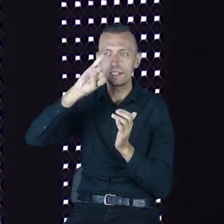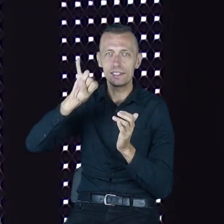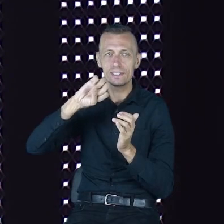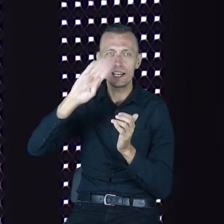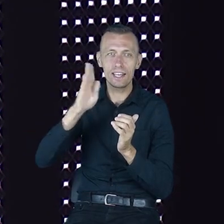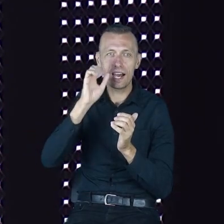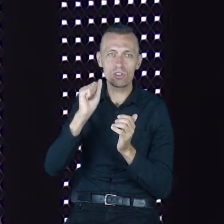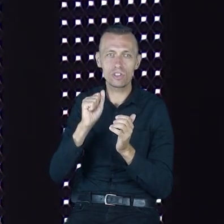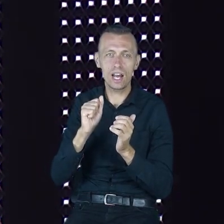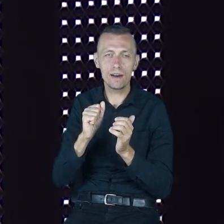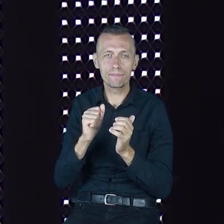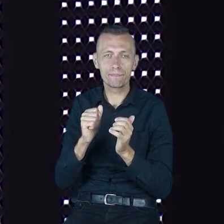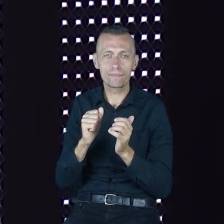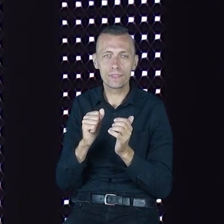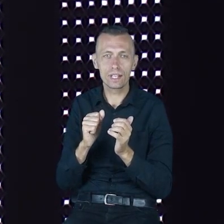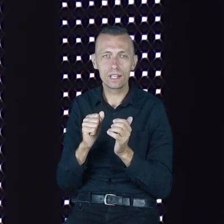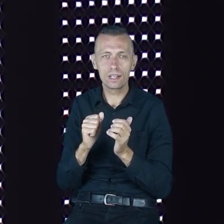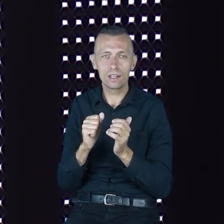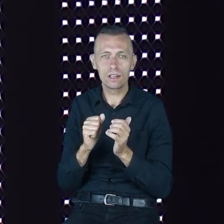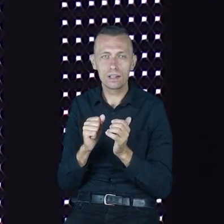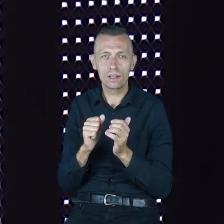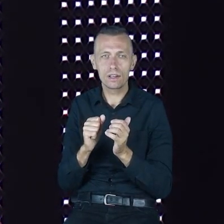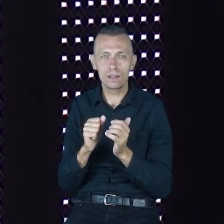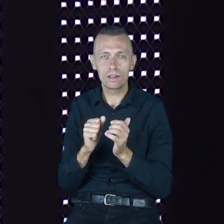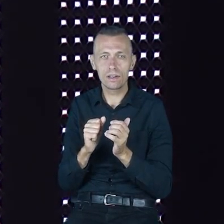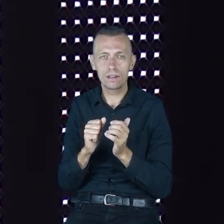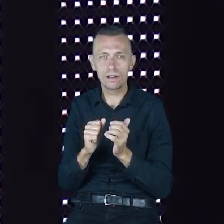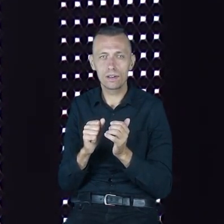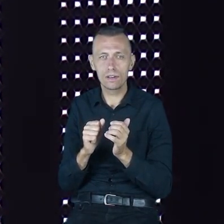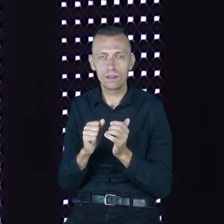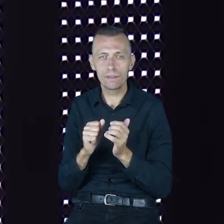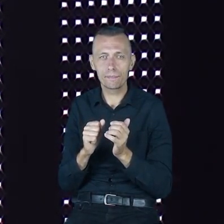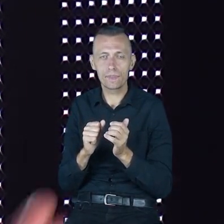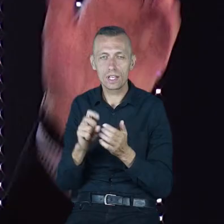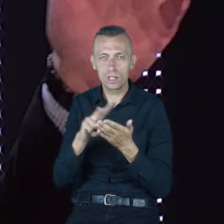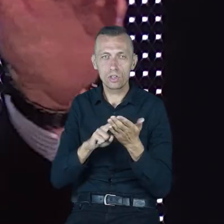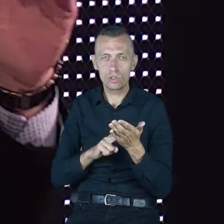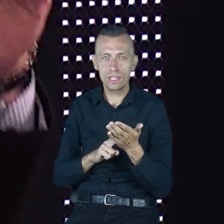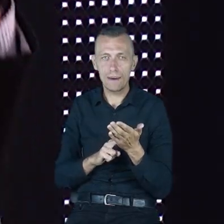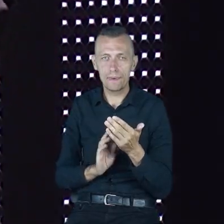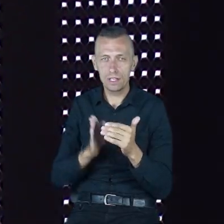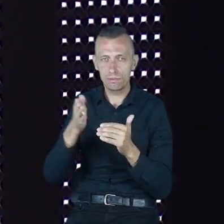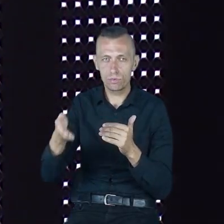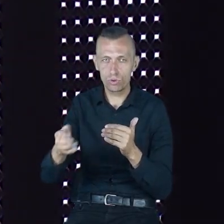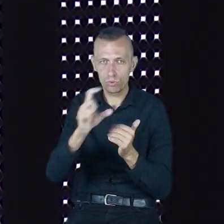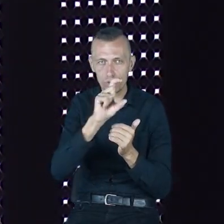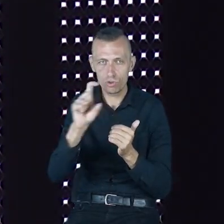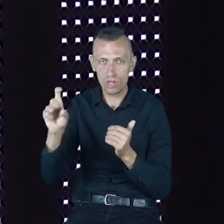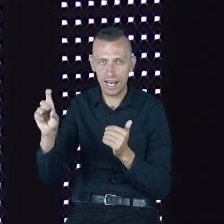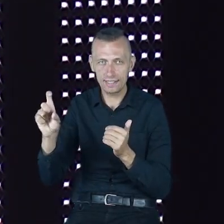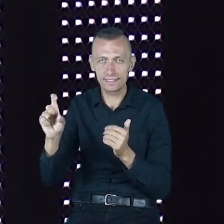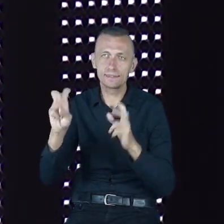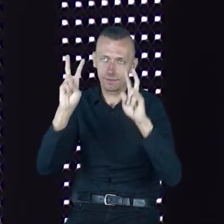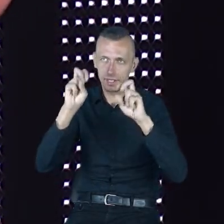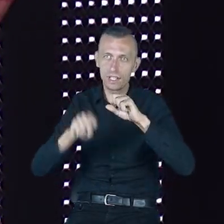15. Mówi o czymś takim, że nadejdzie czas tak zwanego sądu. On się będzie dział tu na